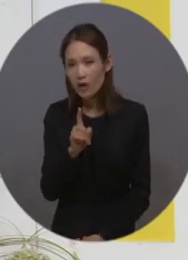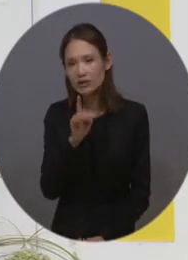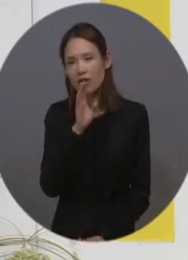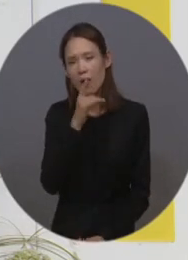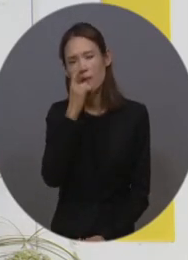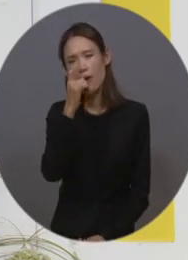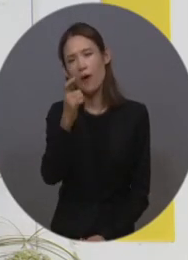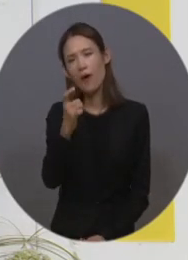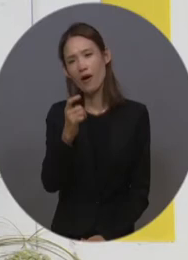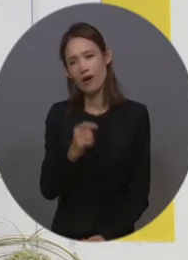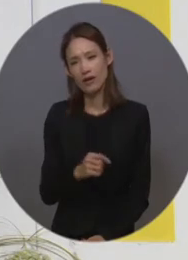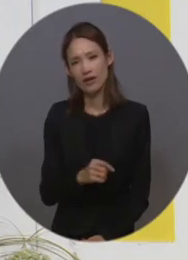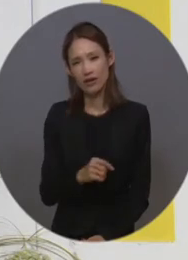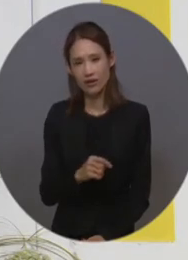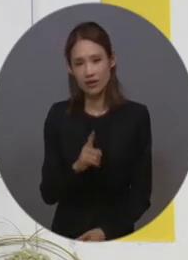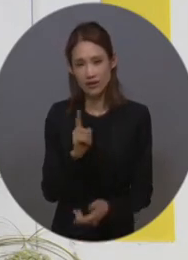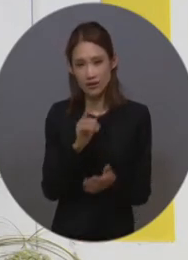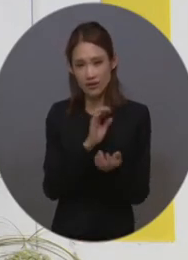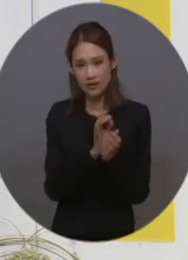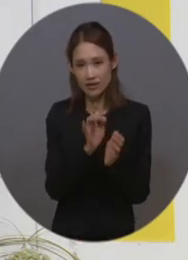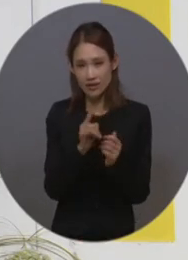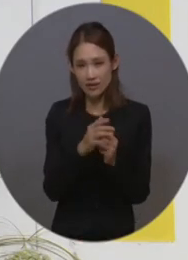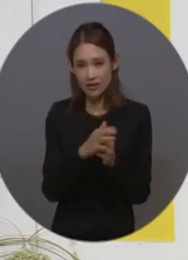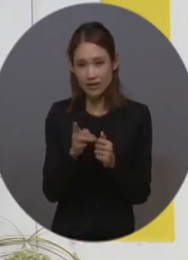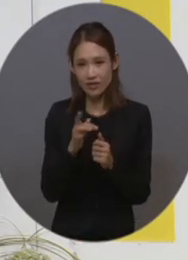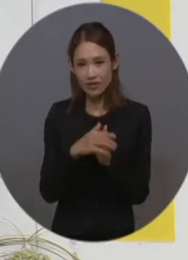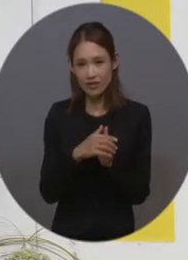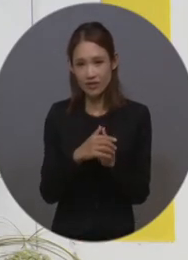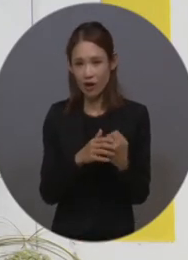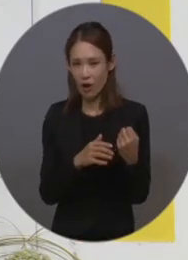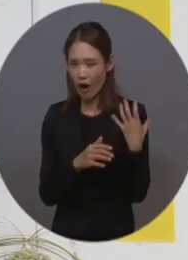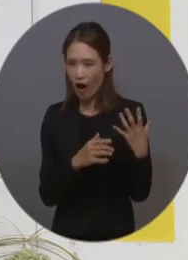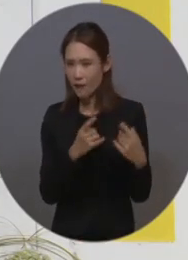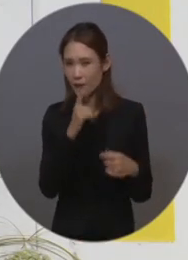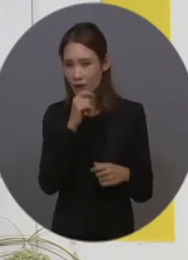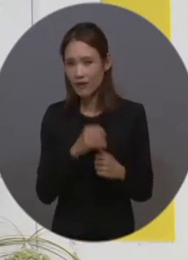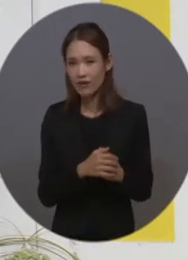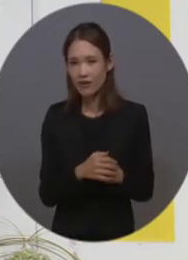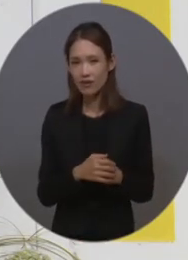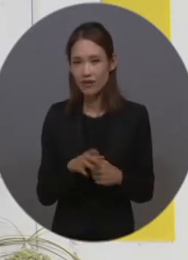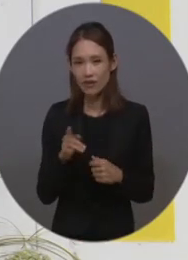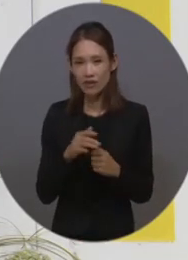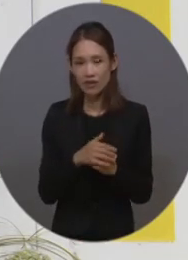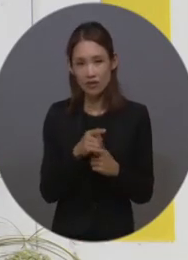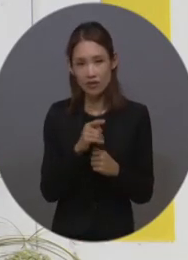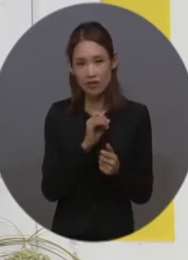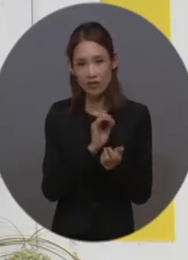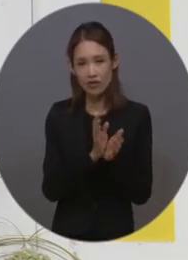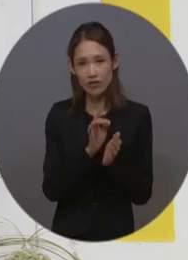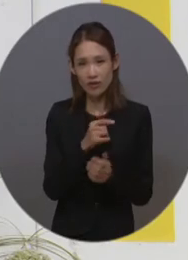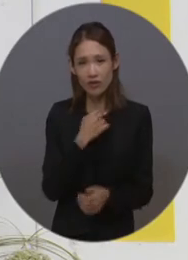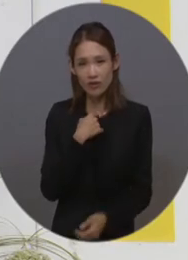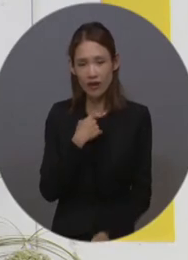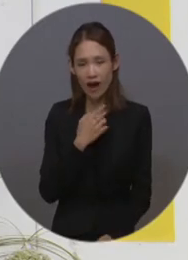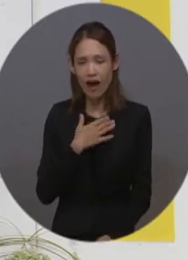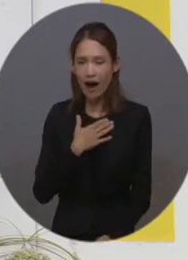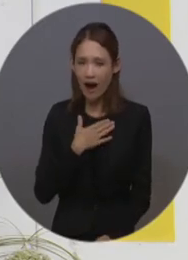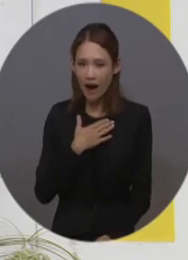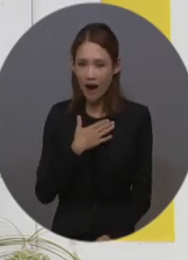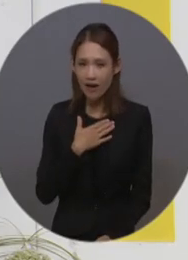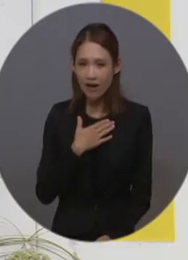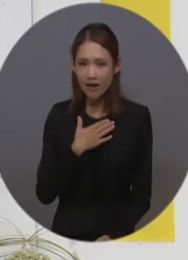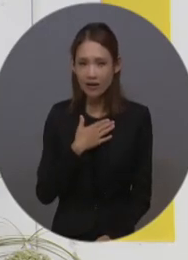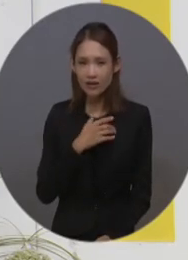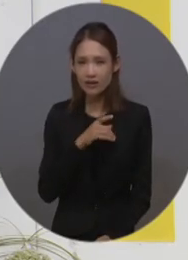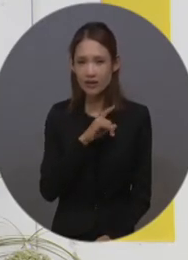멋있네. 네. What is that flower? That's fantastic. 이러는 거예요. 그러니까 저는 뛰면서 보니까 꽃인 건 알겠는데 네.